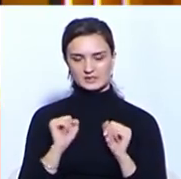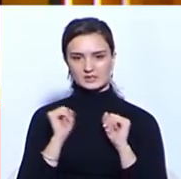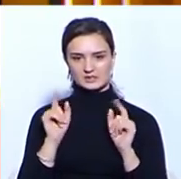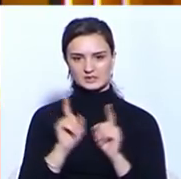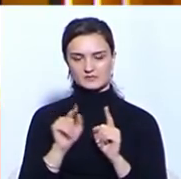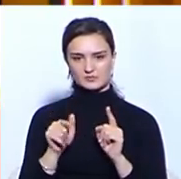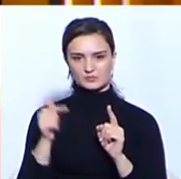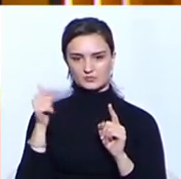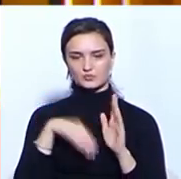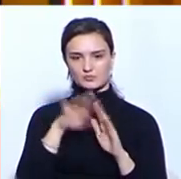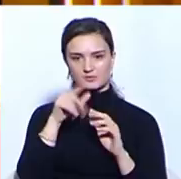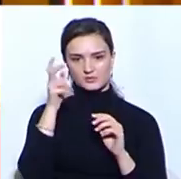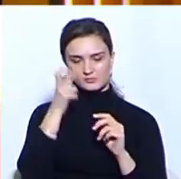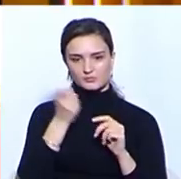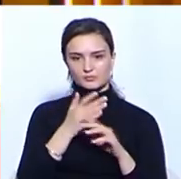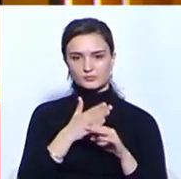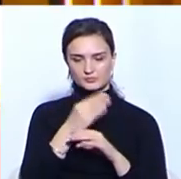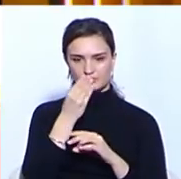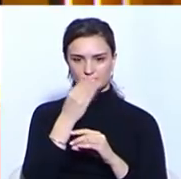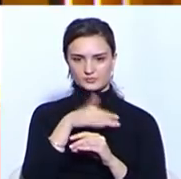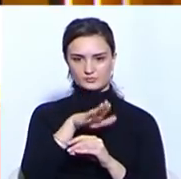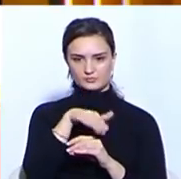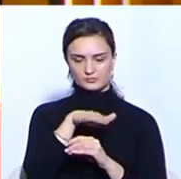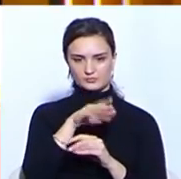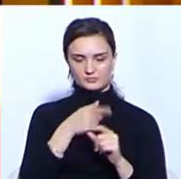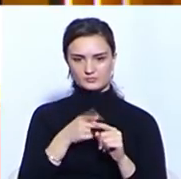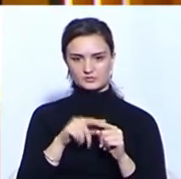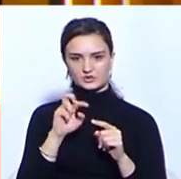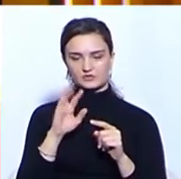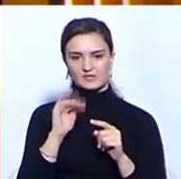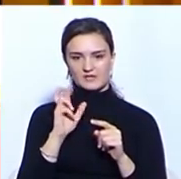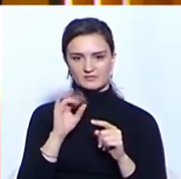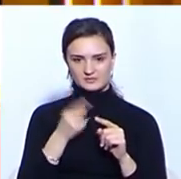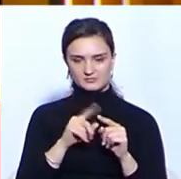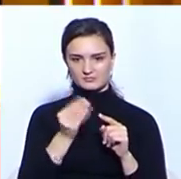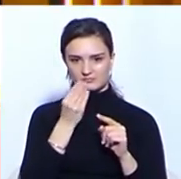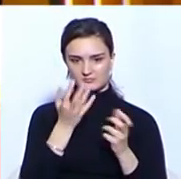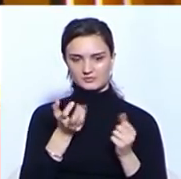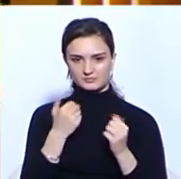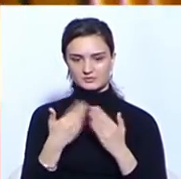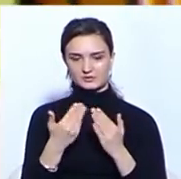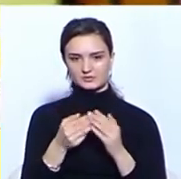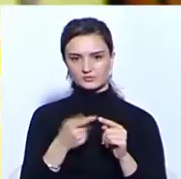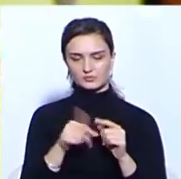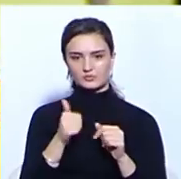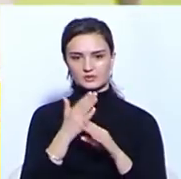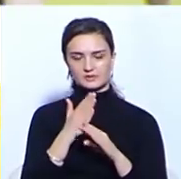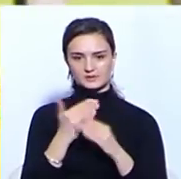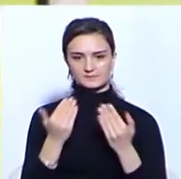ისევ უხეშად დაფქვილი ხორბლის პროდუქტების, ან ჭავის, ან შვრიის სახით მიიღოთ, მაგალითად ეს როგორც